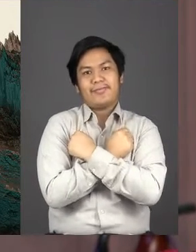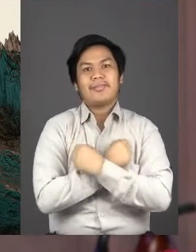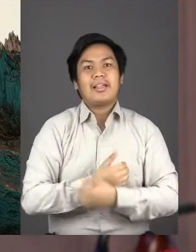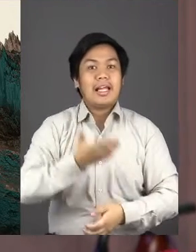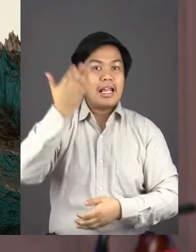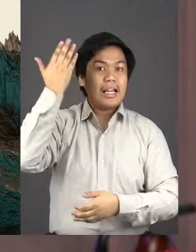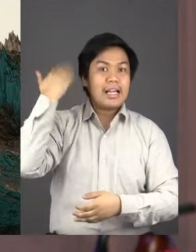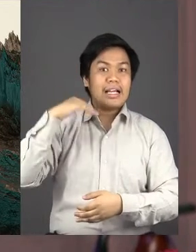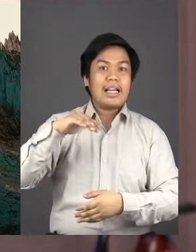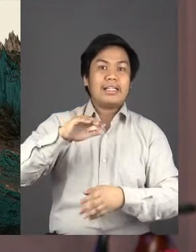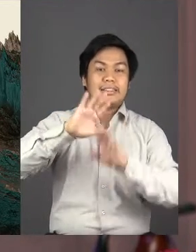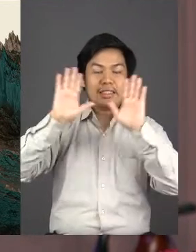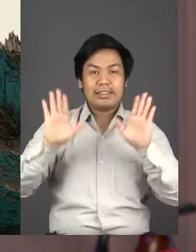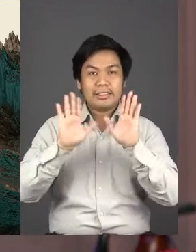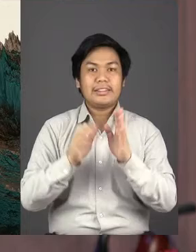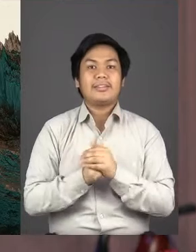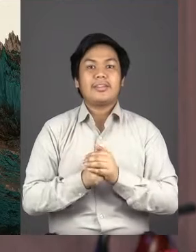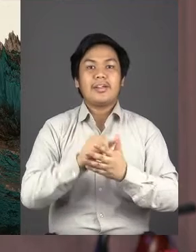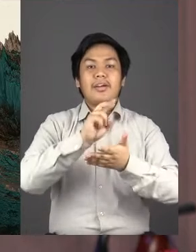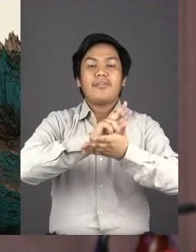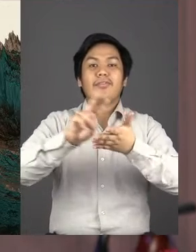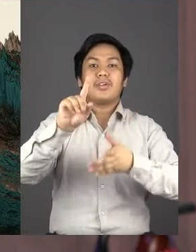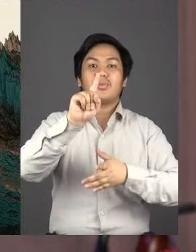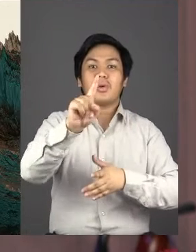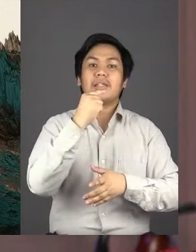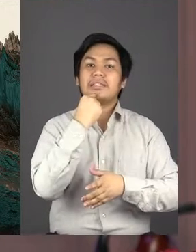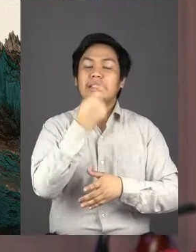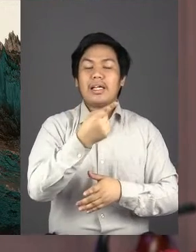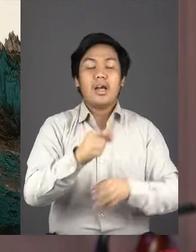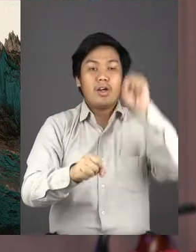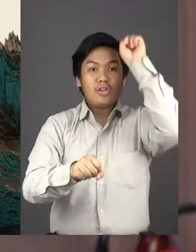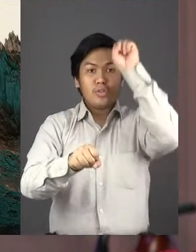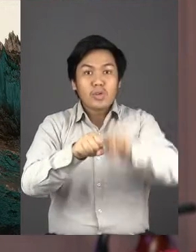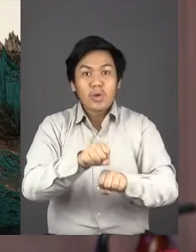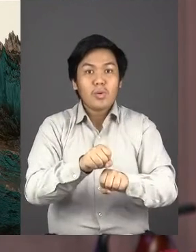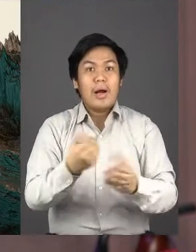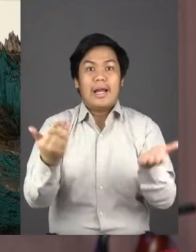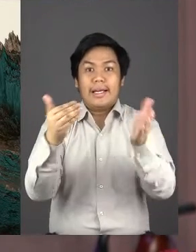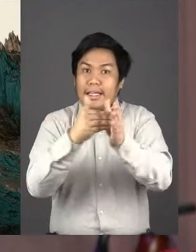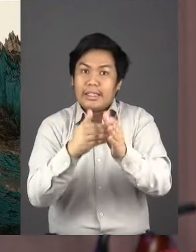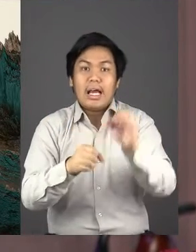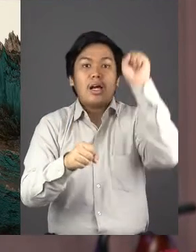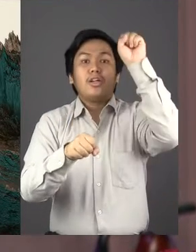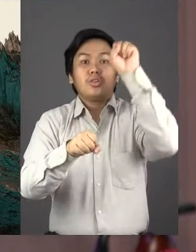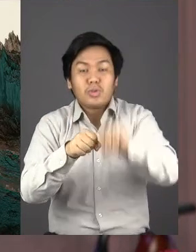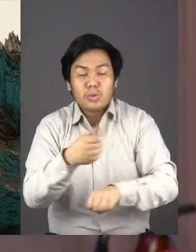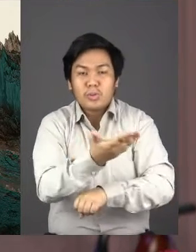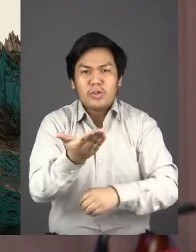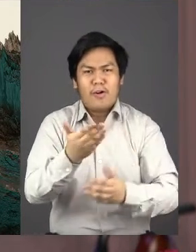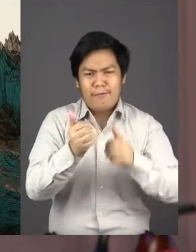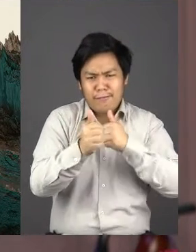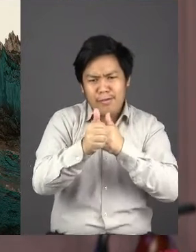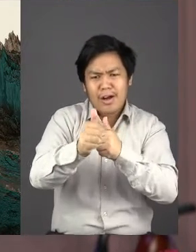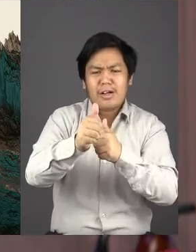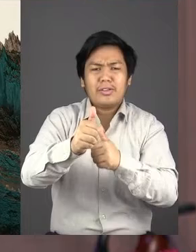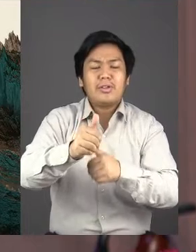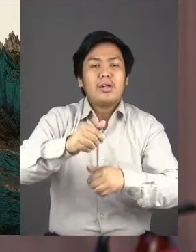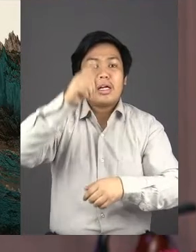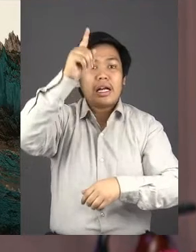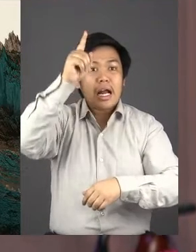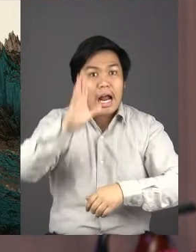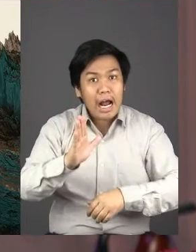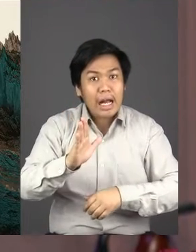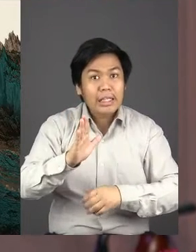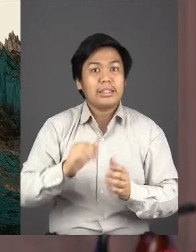last time. Ephesians 5 verse 1, therefore, sabi niya muli, be imitators of God as beloved children